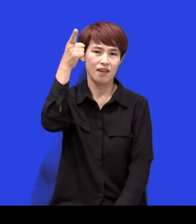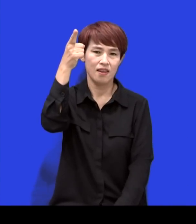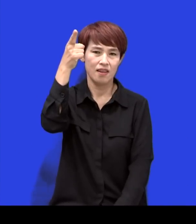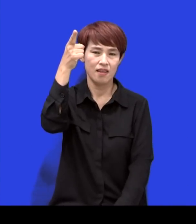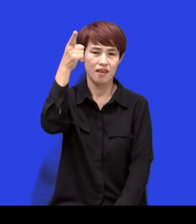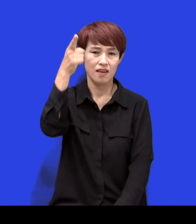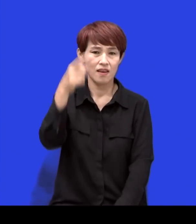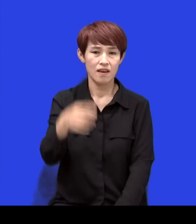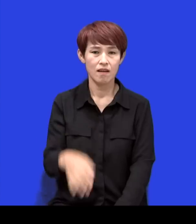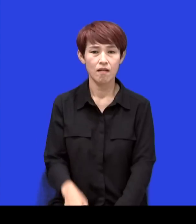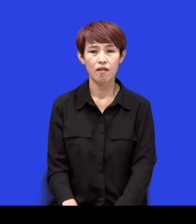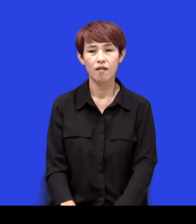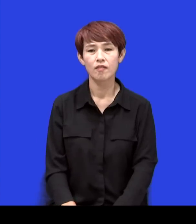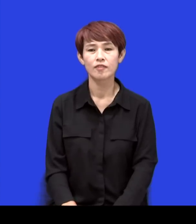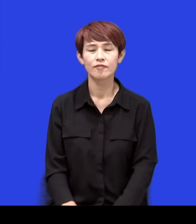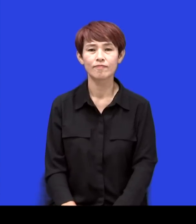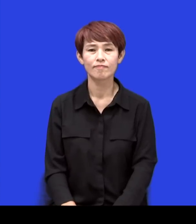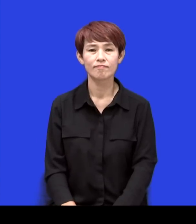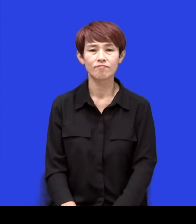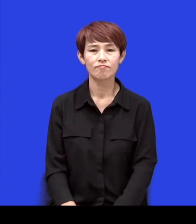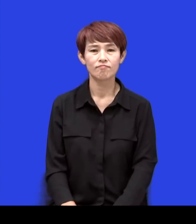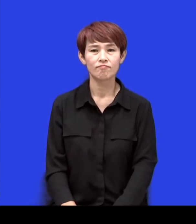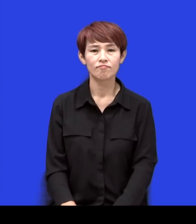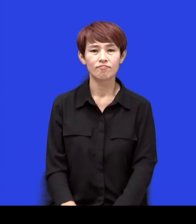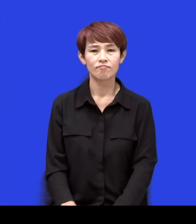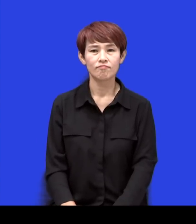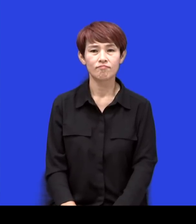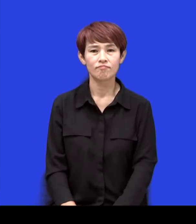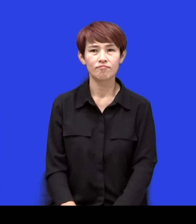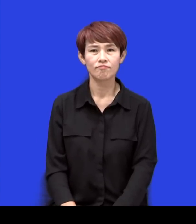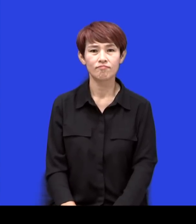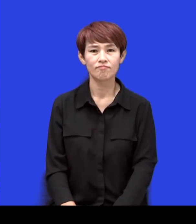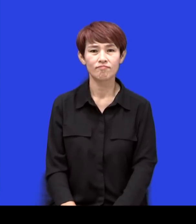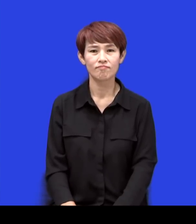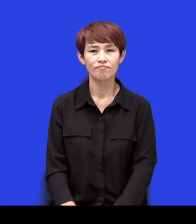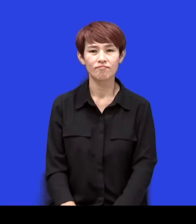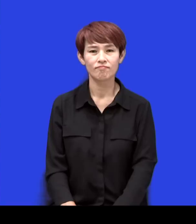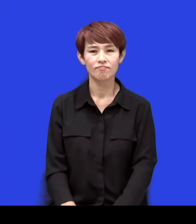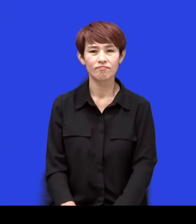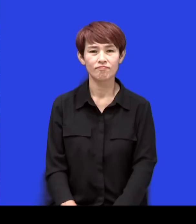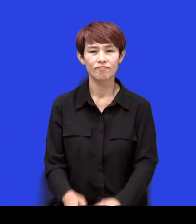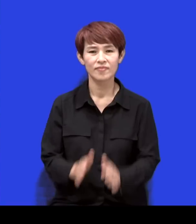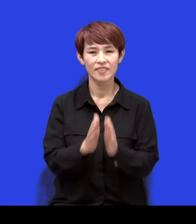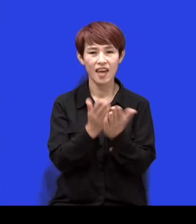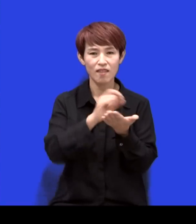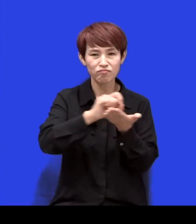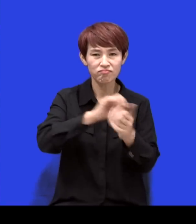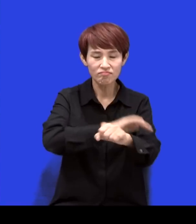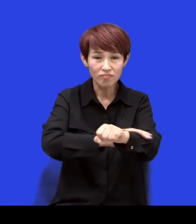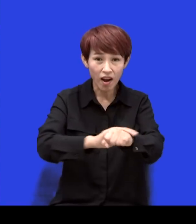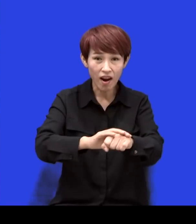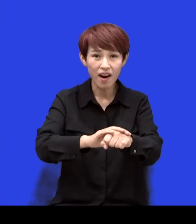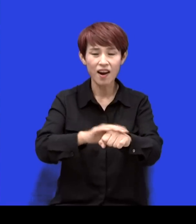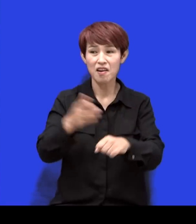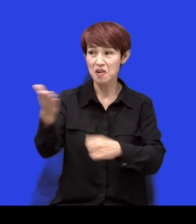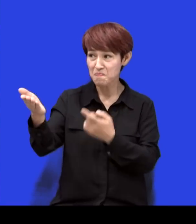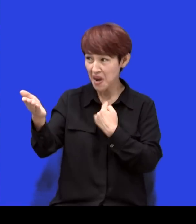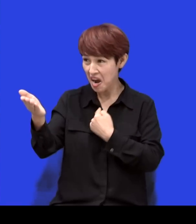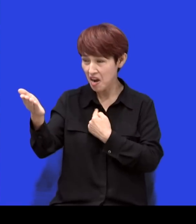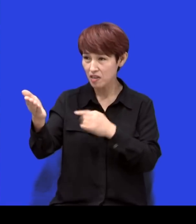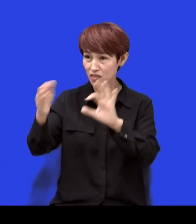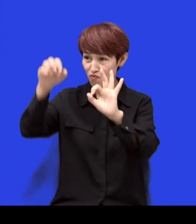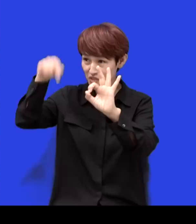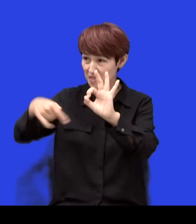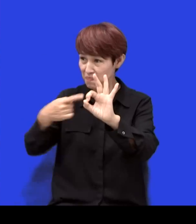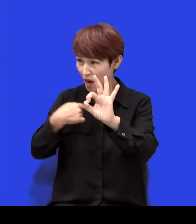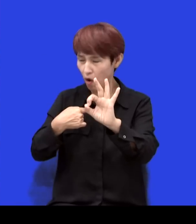했었거든. 그것도 높은 거예요, 사실. 이게 그래도 잘 쓰셨고 네임드가 정말요? 있으셔서 정수 씨도 대단하네요. 10위 안에